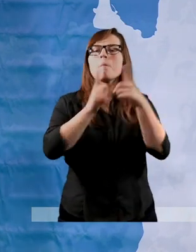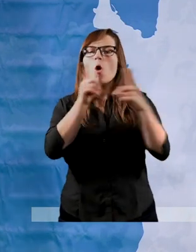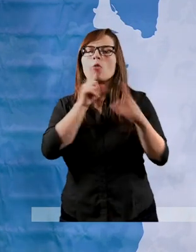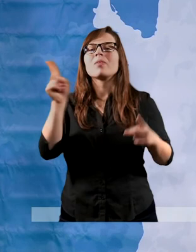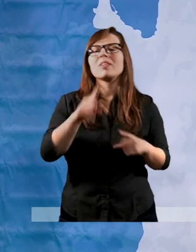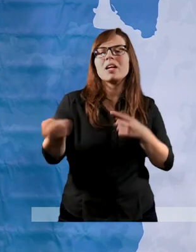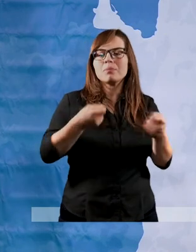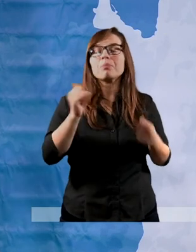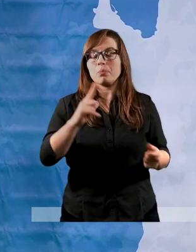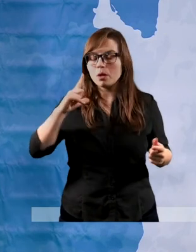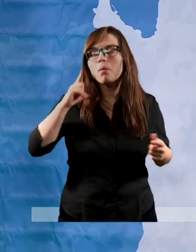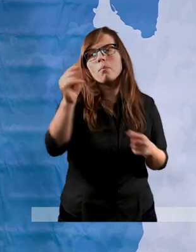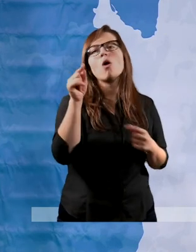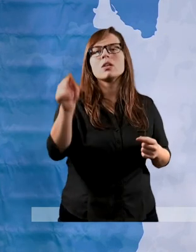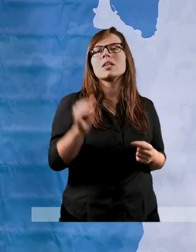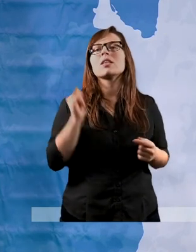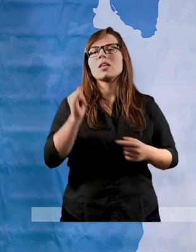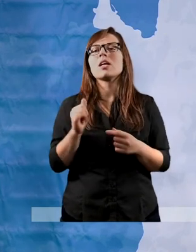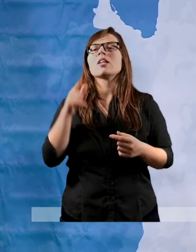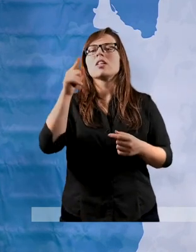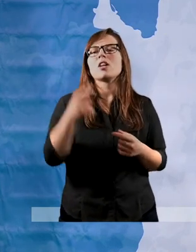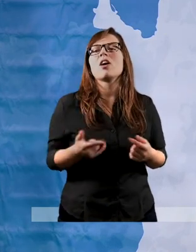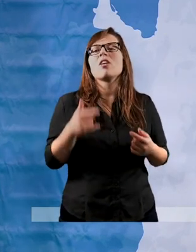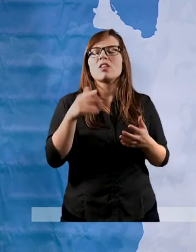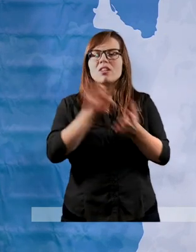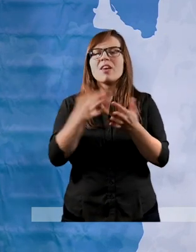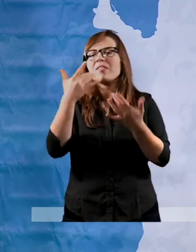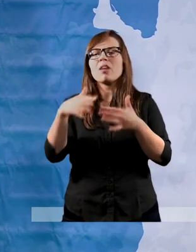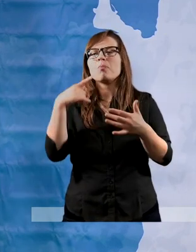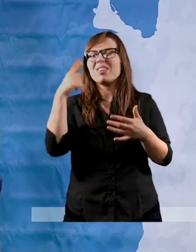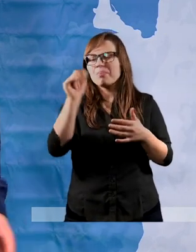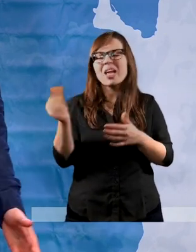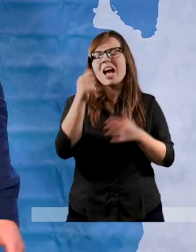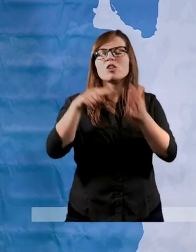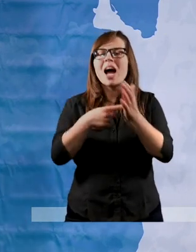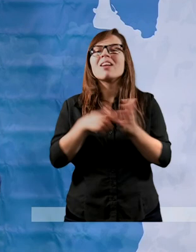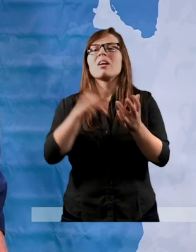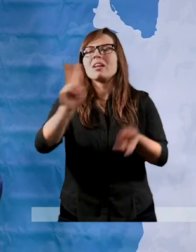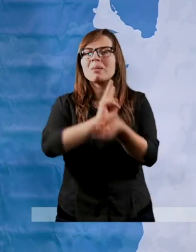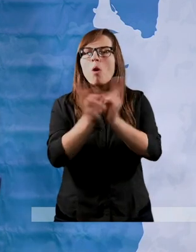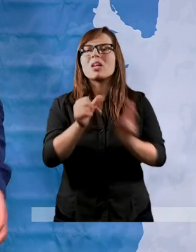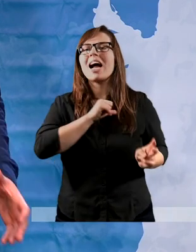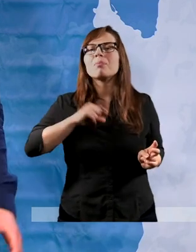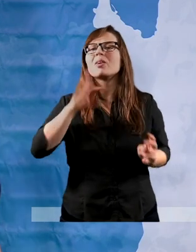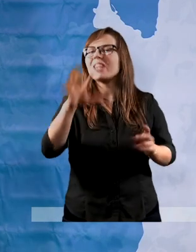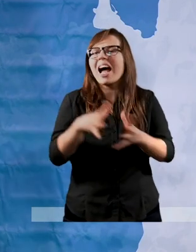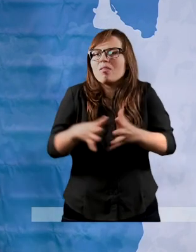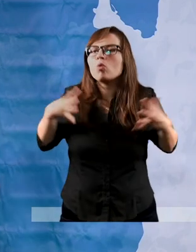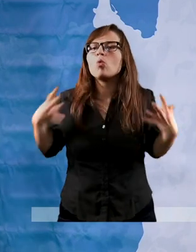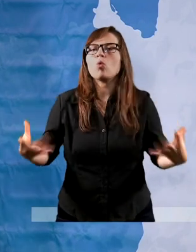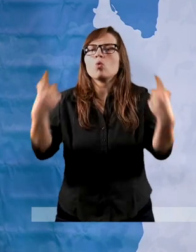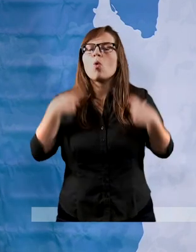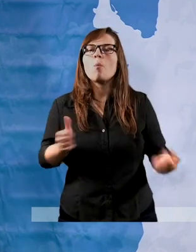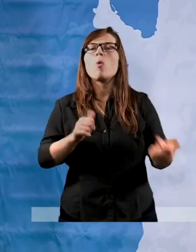z kierownikiem. I jak szedł, to trafił na wielką wycieczkę z Polski. Wiecie, pierwszy raz wtedy spotkaliśmy się z tak dużą